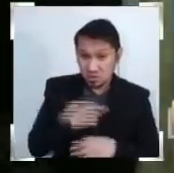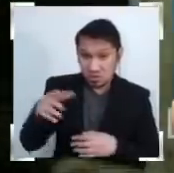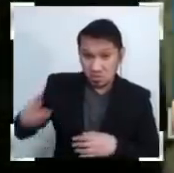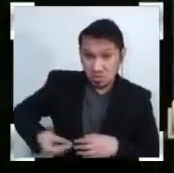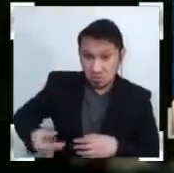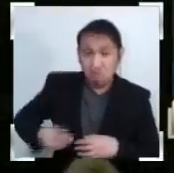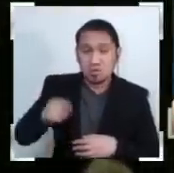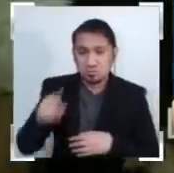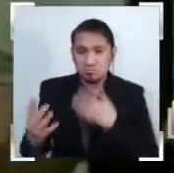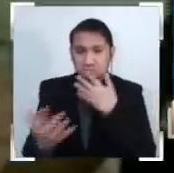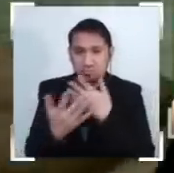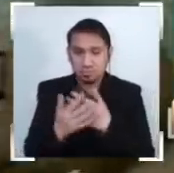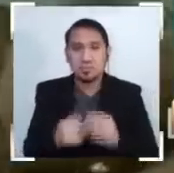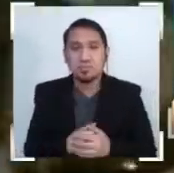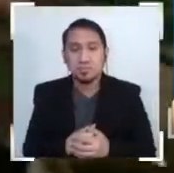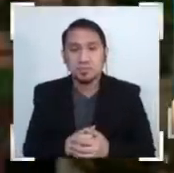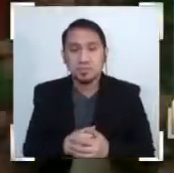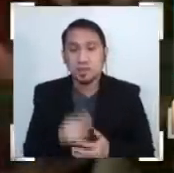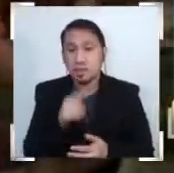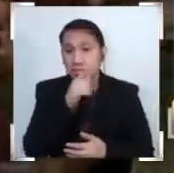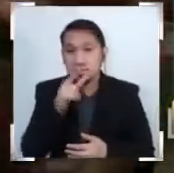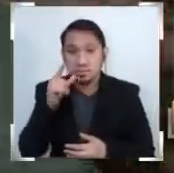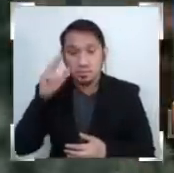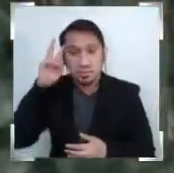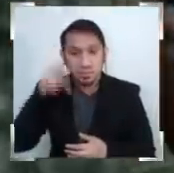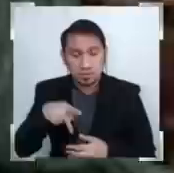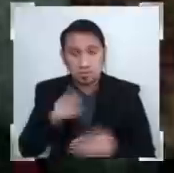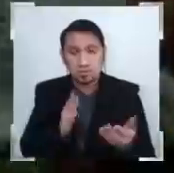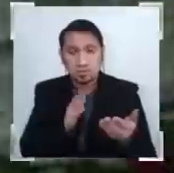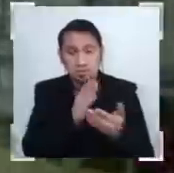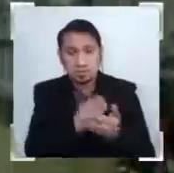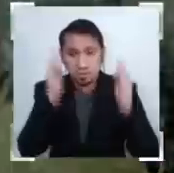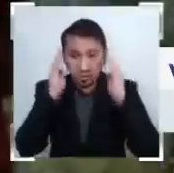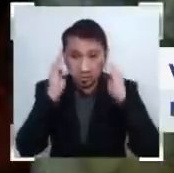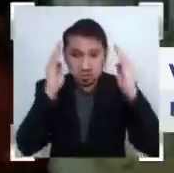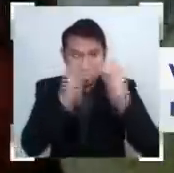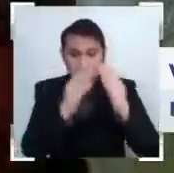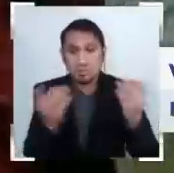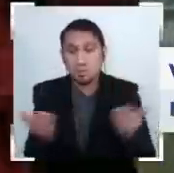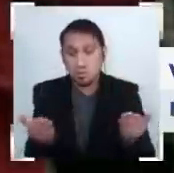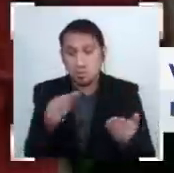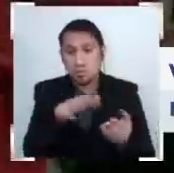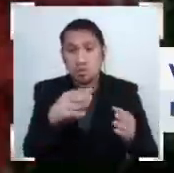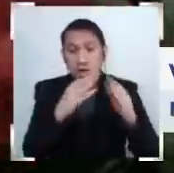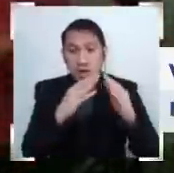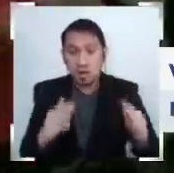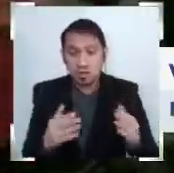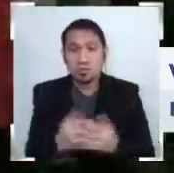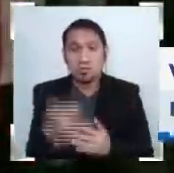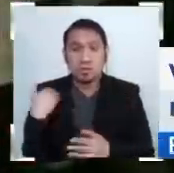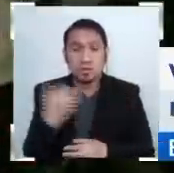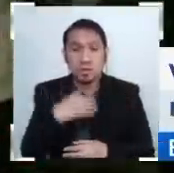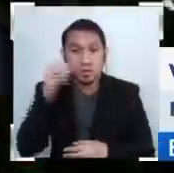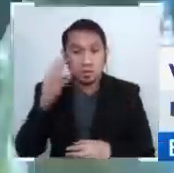Bumisita ngayong araw si Vice President Lenny Robredo kay Bishop Victor Barnuevo sa Bishop's Residence sa Our Lady of the Atonement